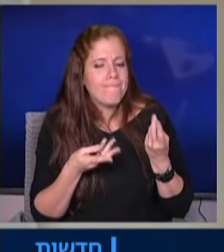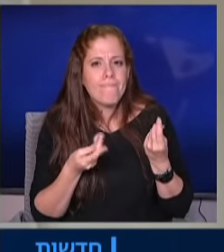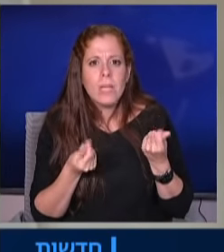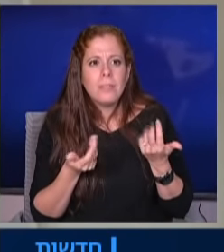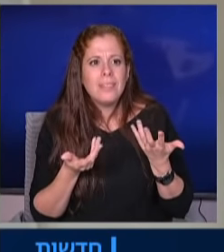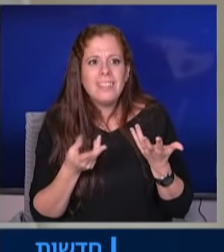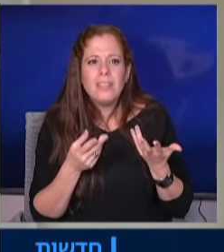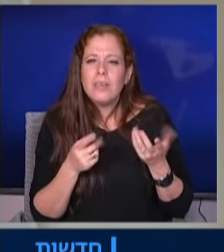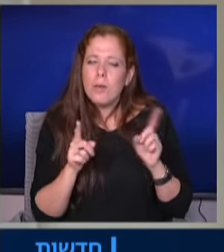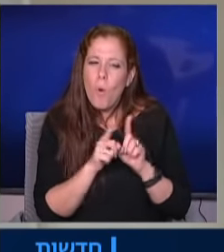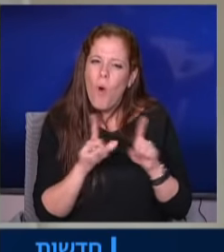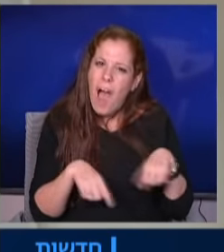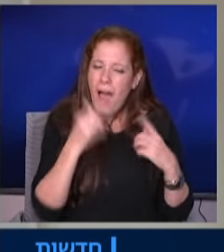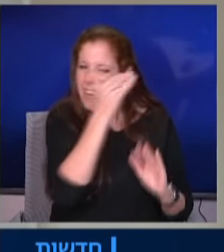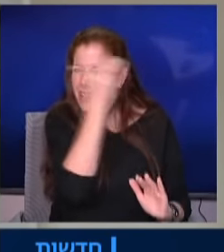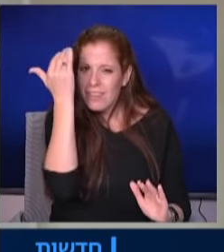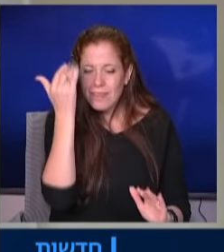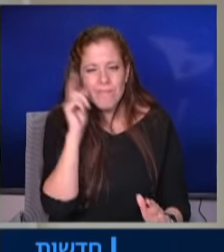החייל הקצה כזה, לא יודע.